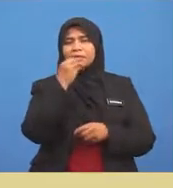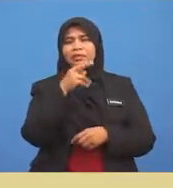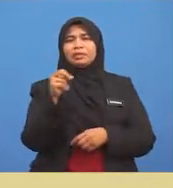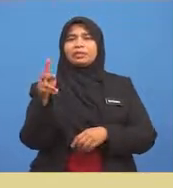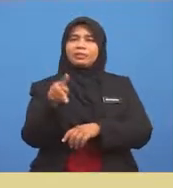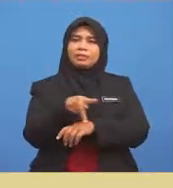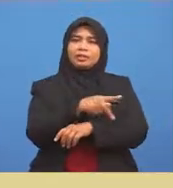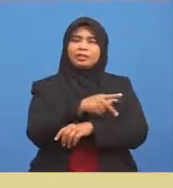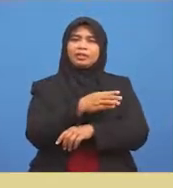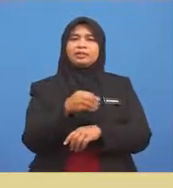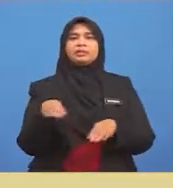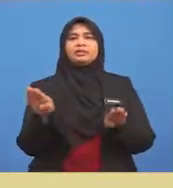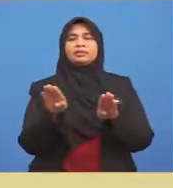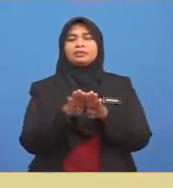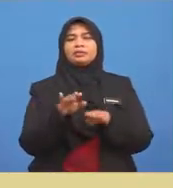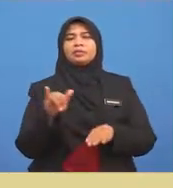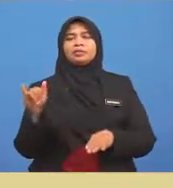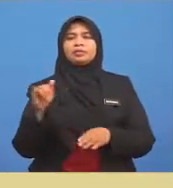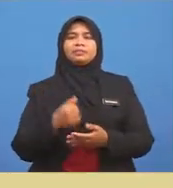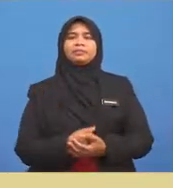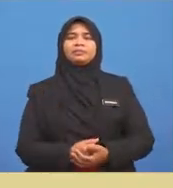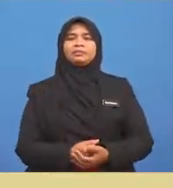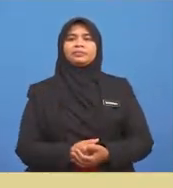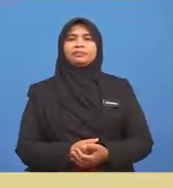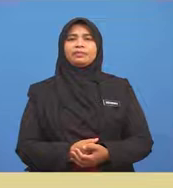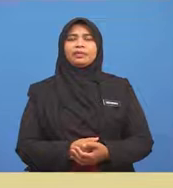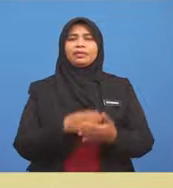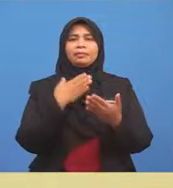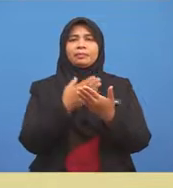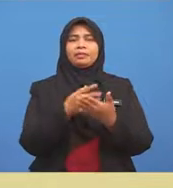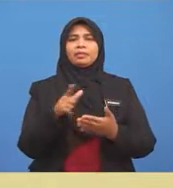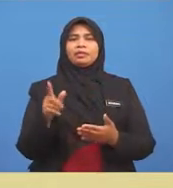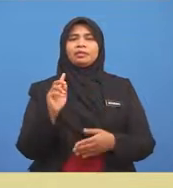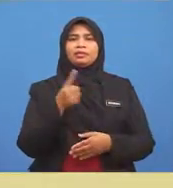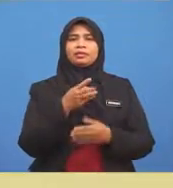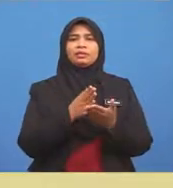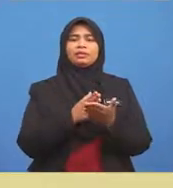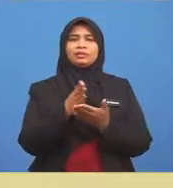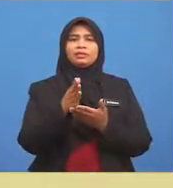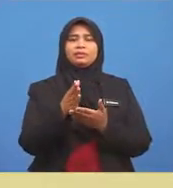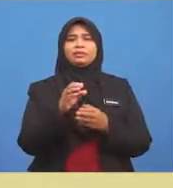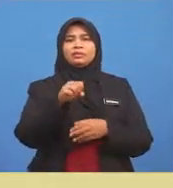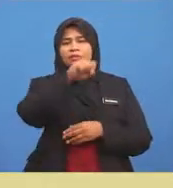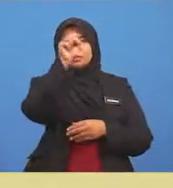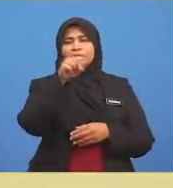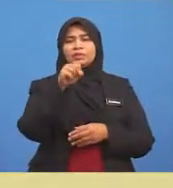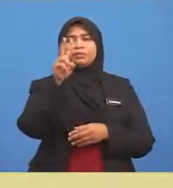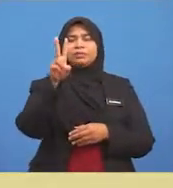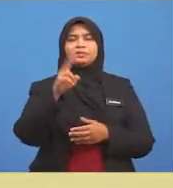makanan, pakaian dan sebagainya. Baiklah, kita teruskan dengan soalan yang